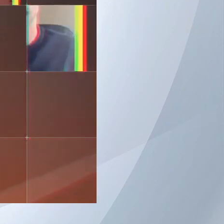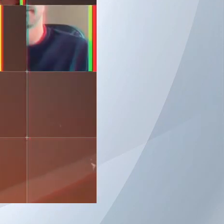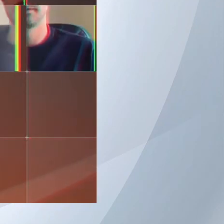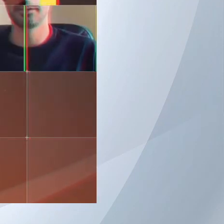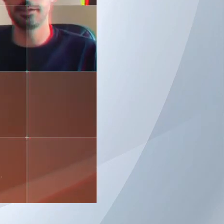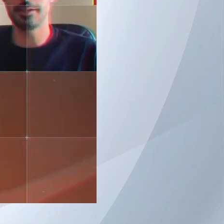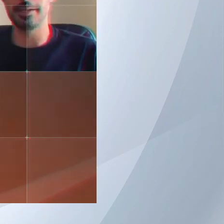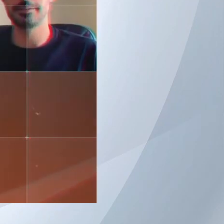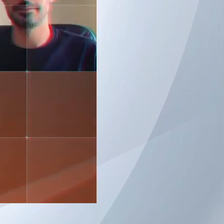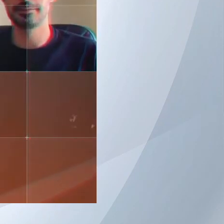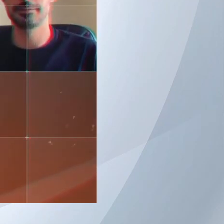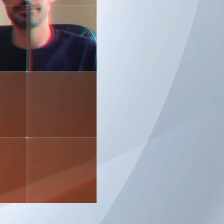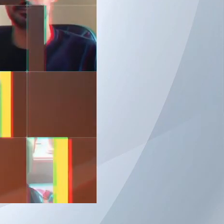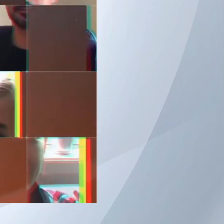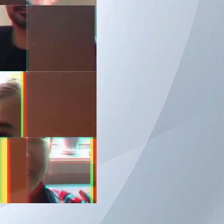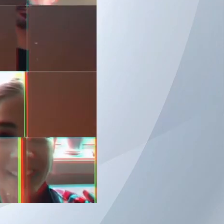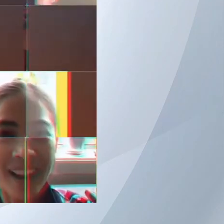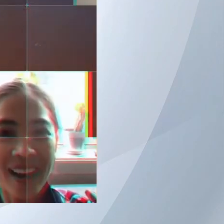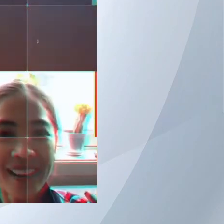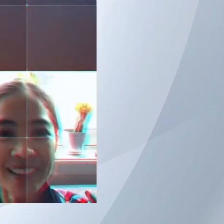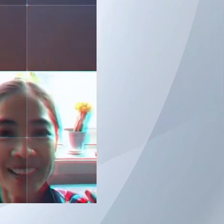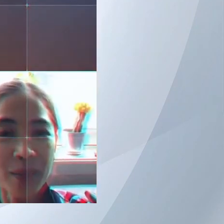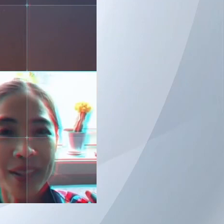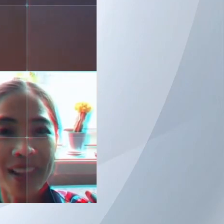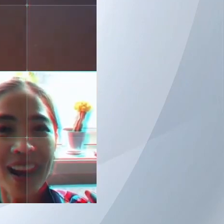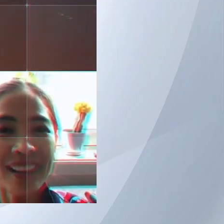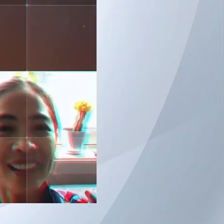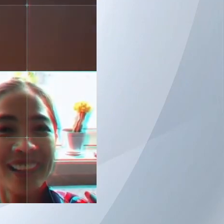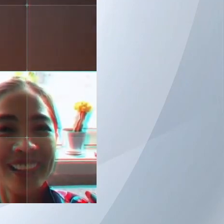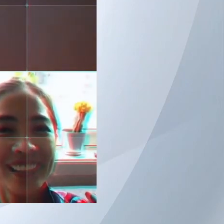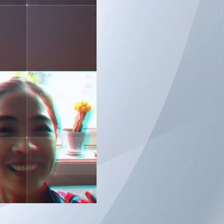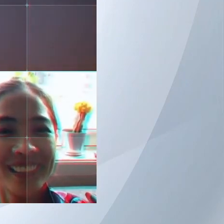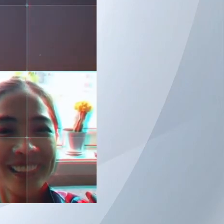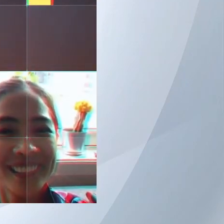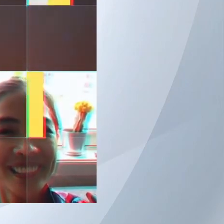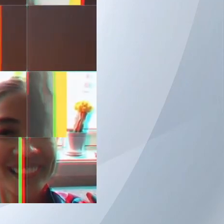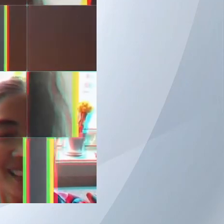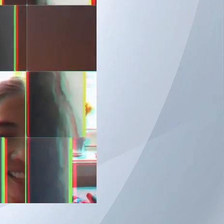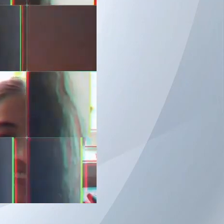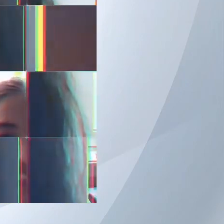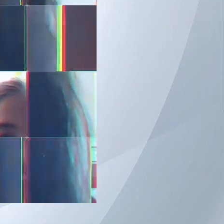大家好。 ¿Cómo está? Servus. Hi. Hi. Bonjour.